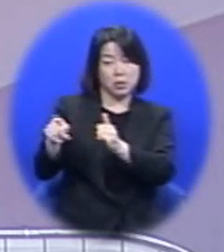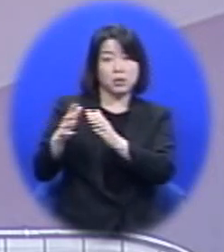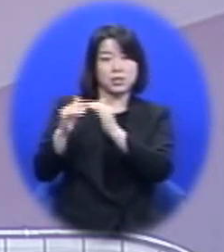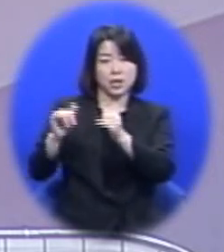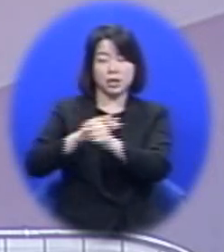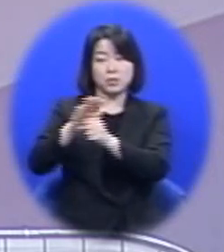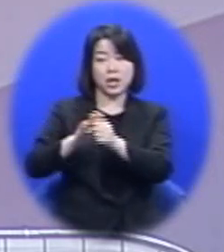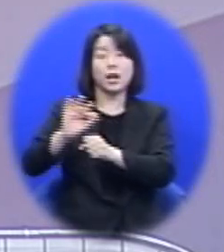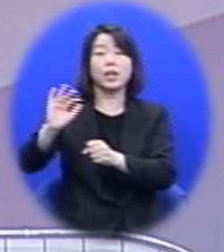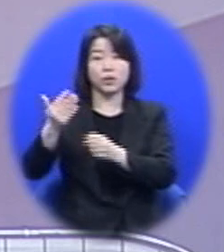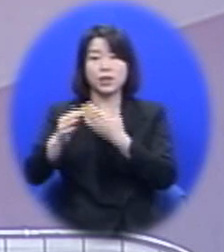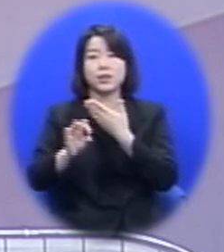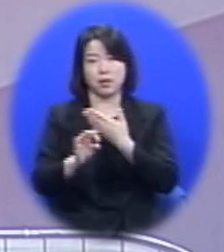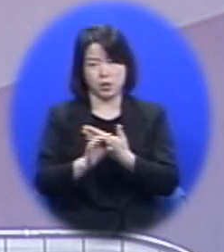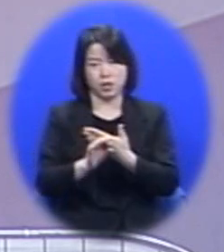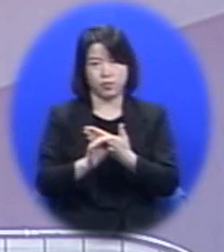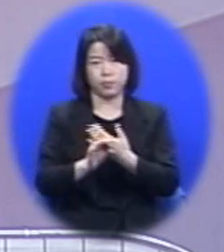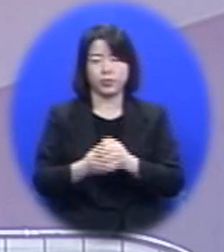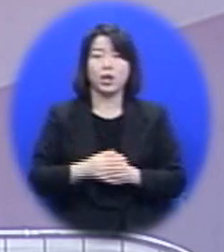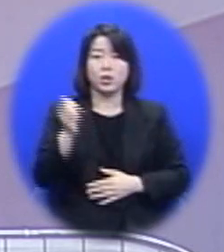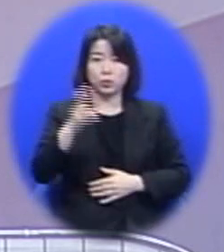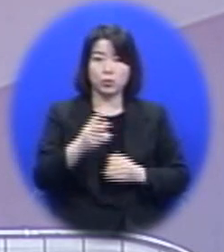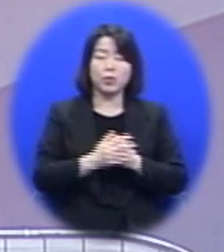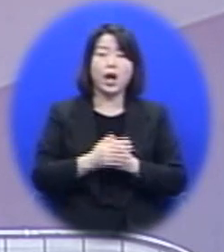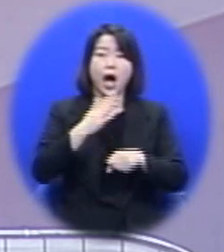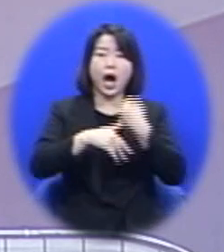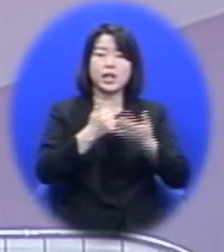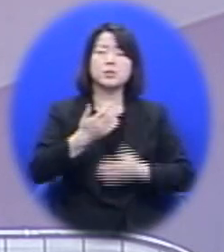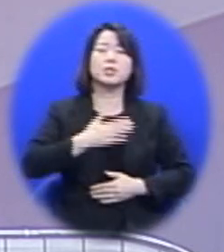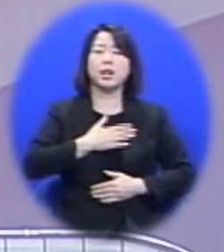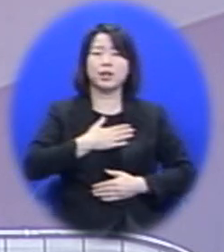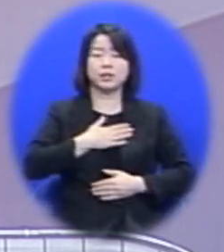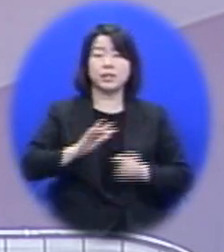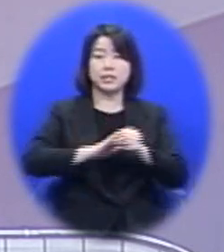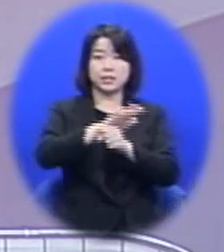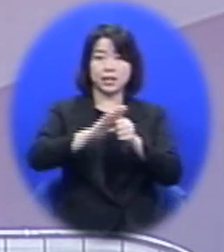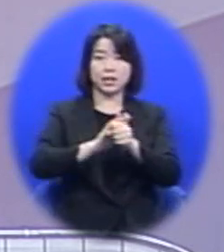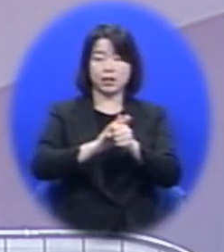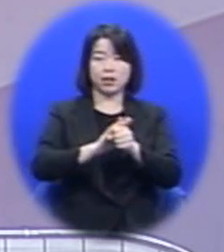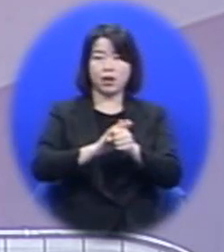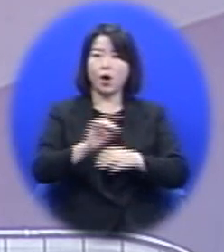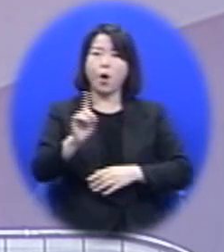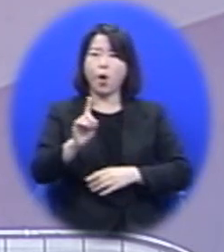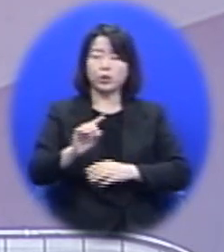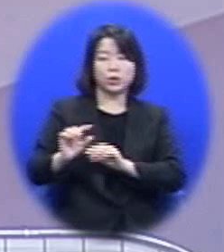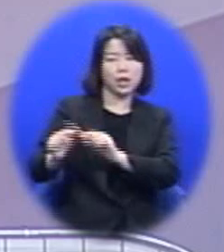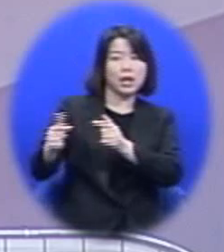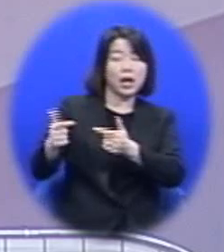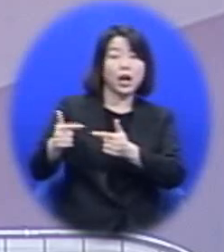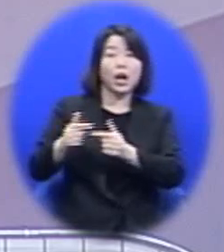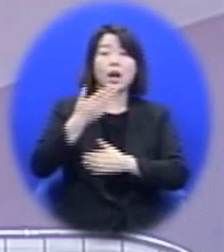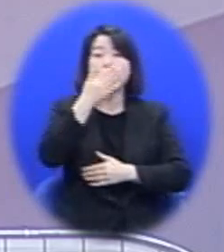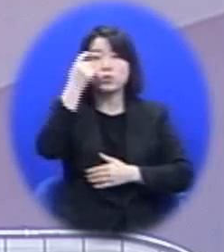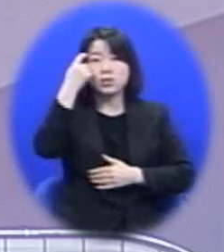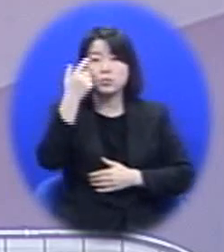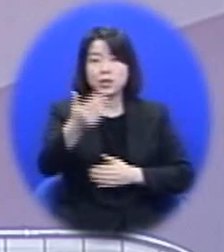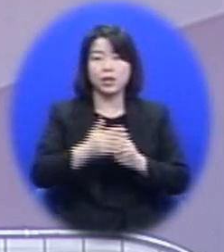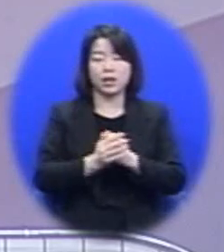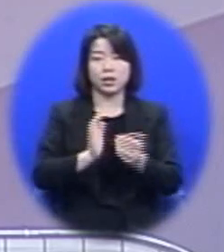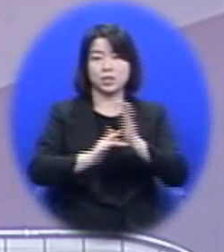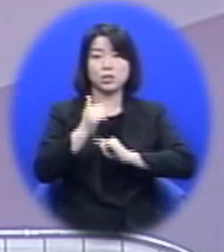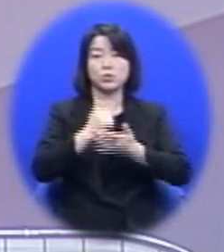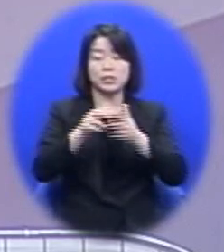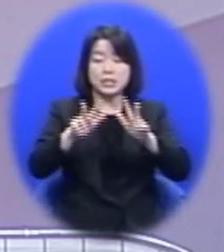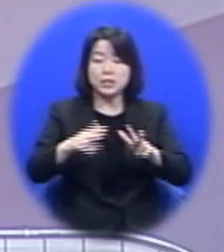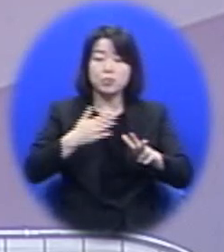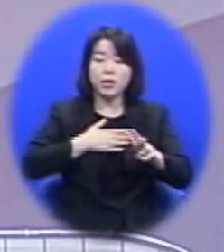그렇게 된다면 하나님이 나를 사랑하신다, 어떻게 부인할 수 있겠어요? 예수님이 지금 내